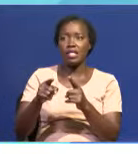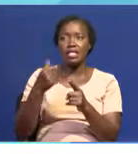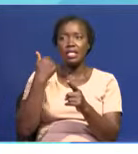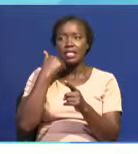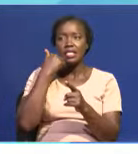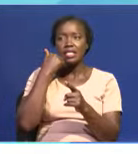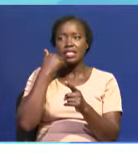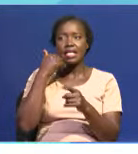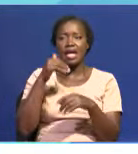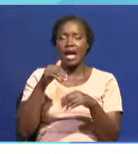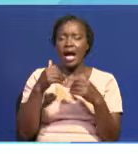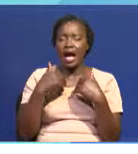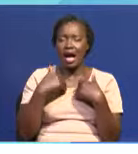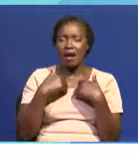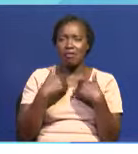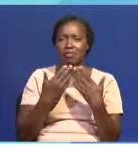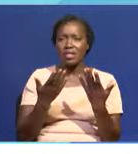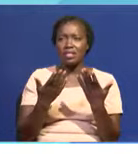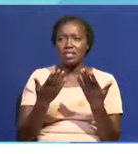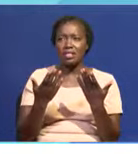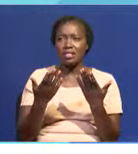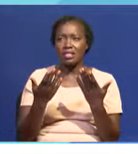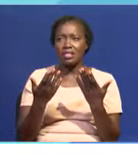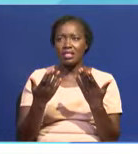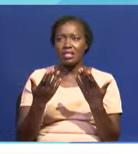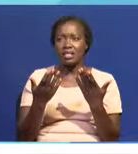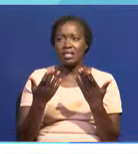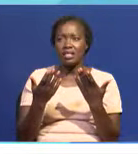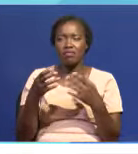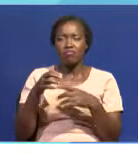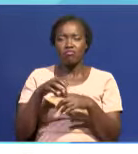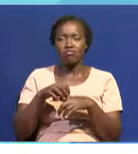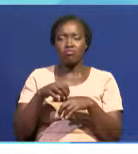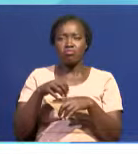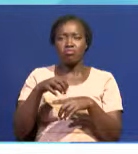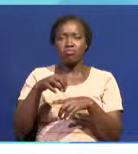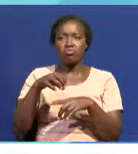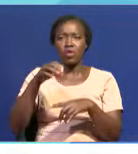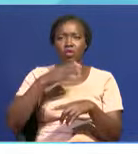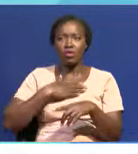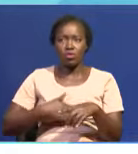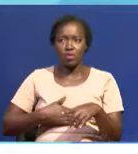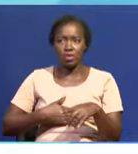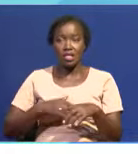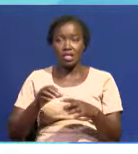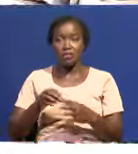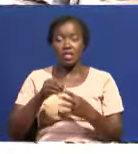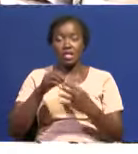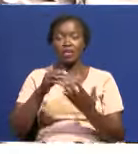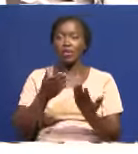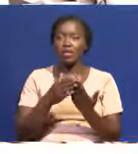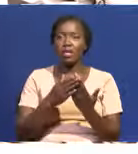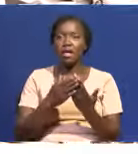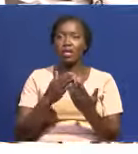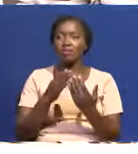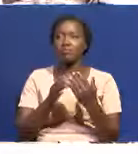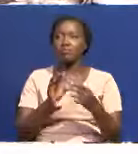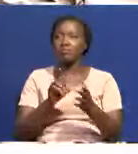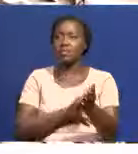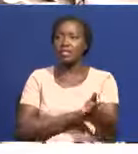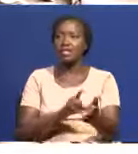ugonjwa wa matende ambao husababisha uvimbe wa viungo vya mwili hasa miguu.